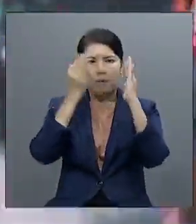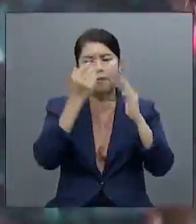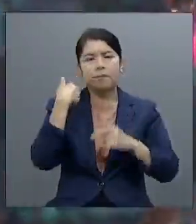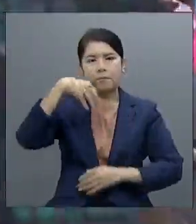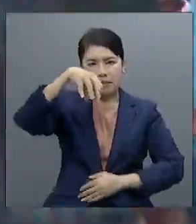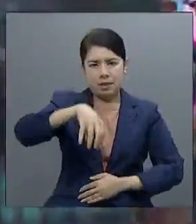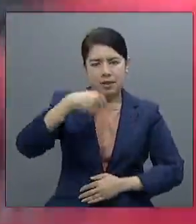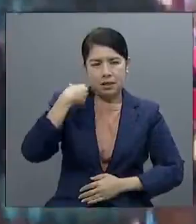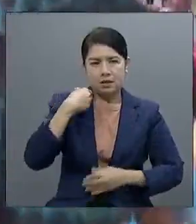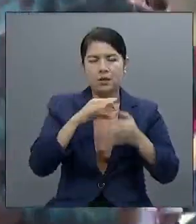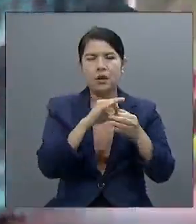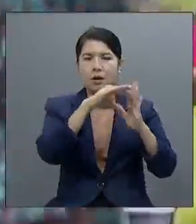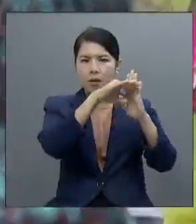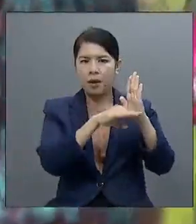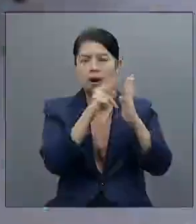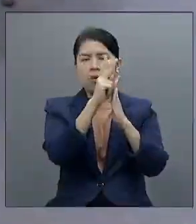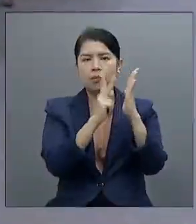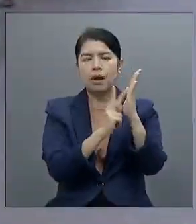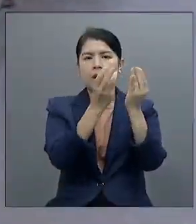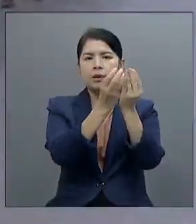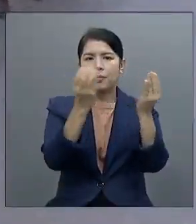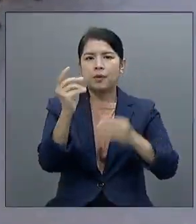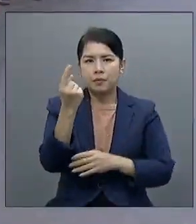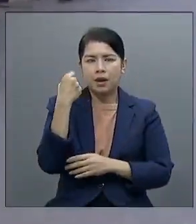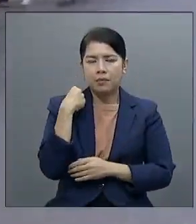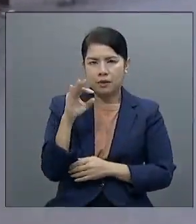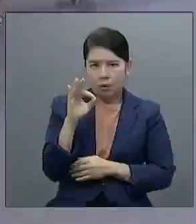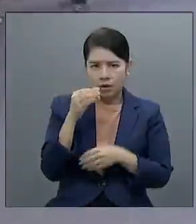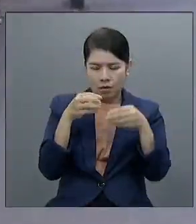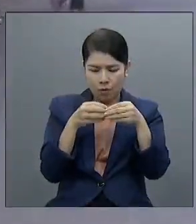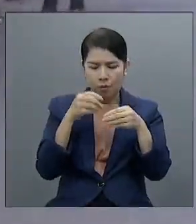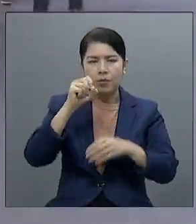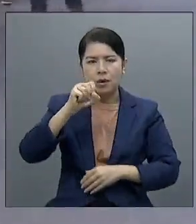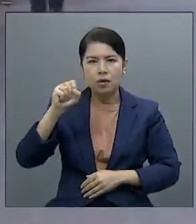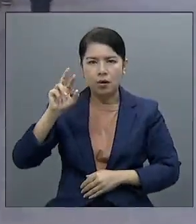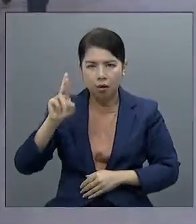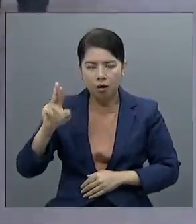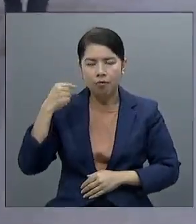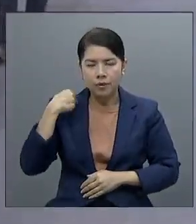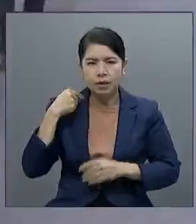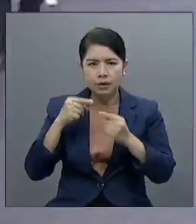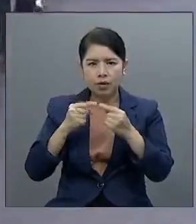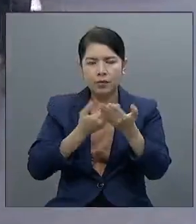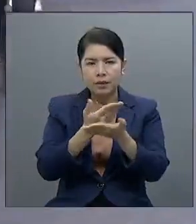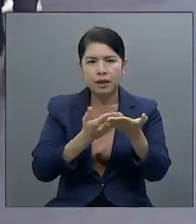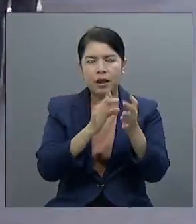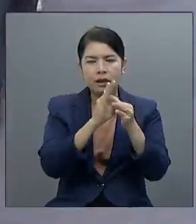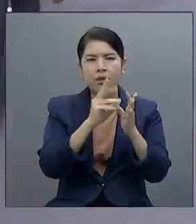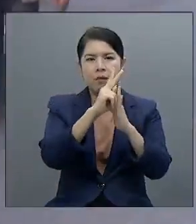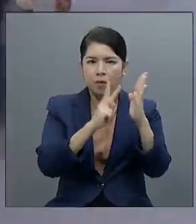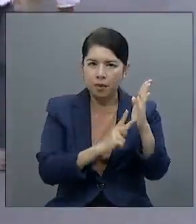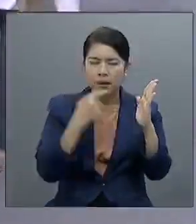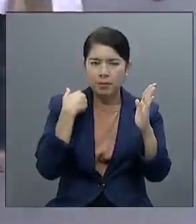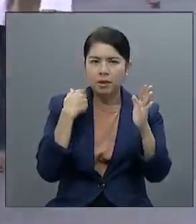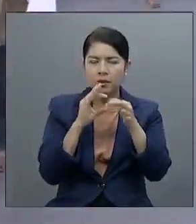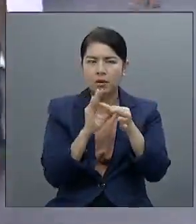นูญฉบับใหม่ทั้งฉบับโดยเลือกตั้งสสร 100% นะคะกำหนดสิทธิสวัสดิการขั้นพื้นฐานต่างๆรวมถึงที่อยู่อาศั